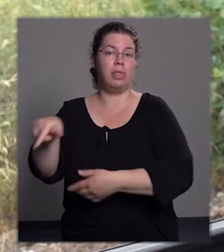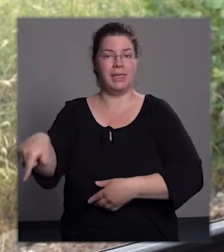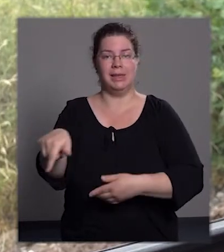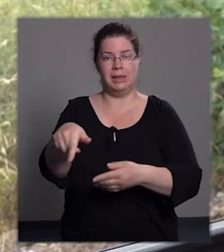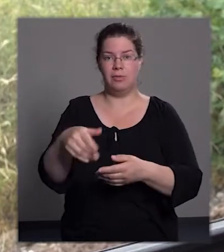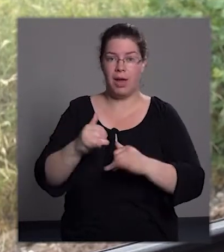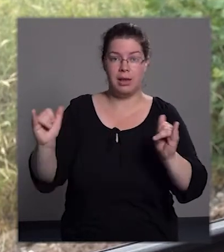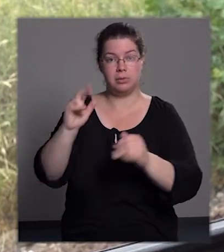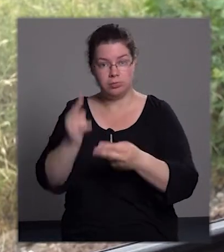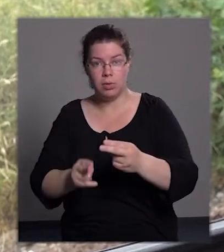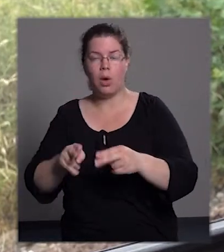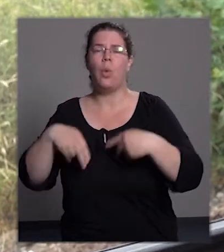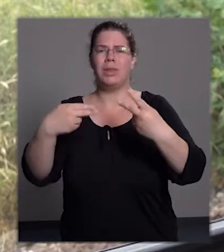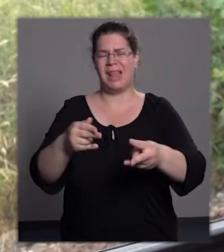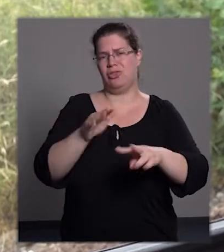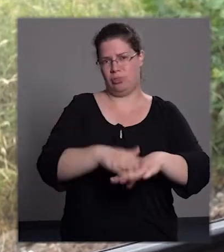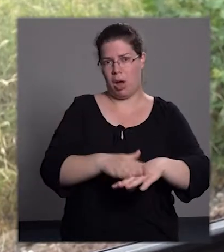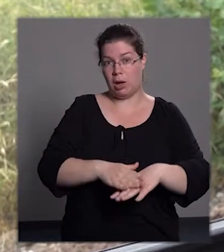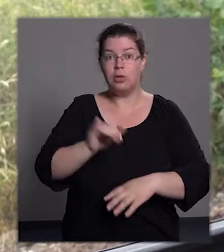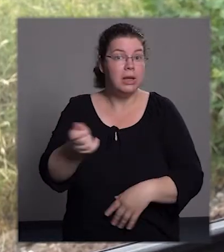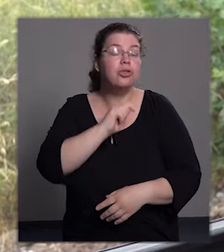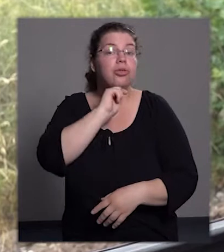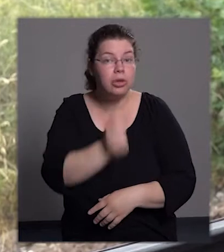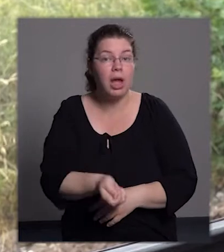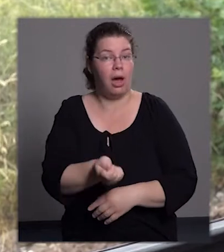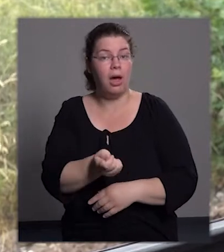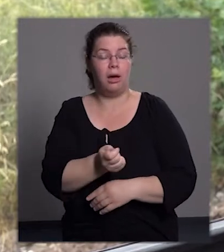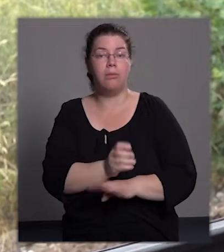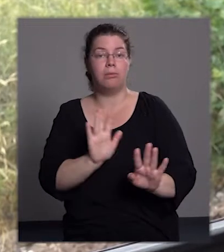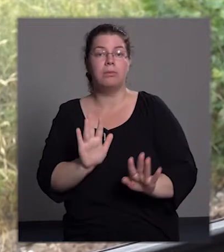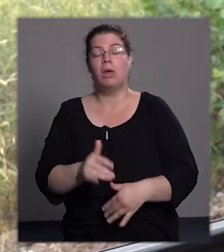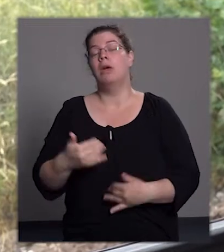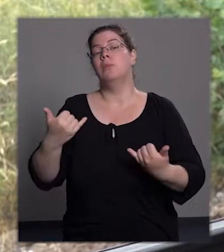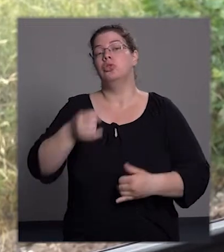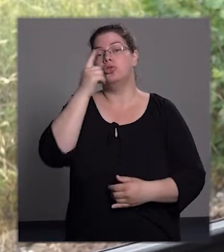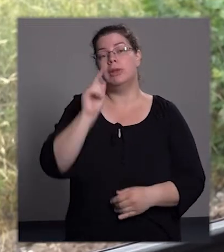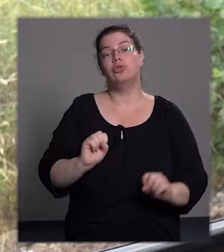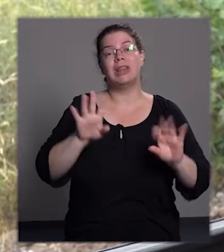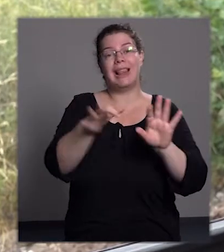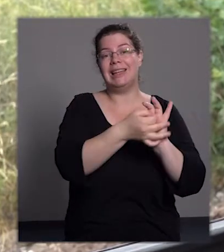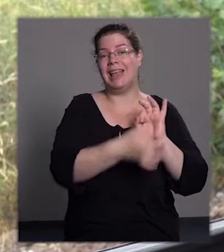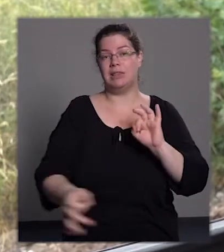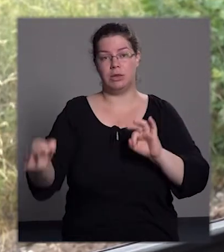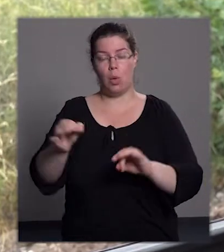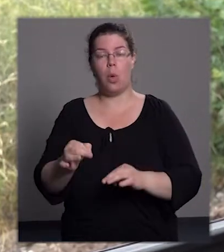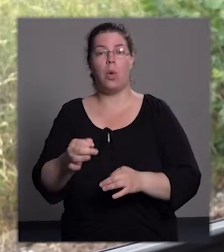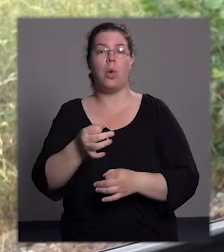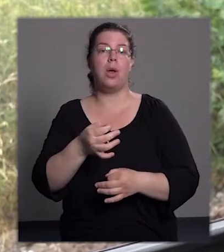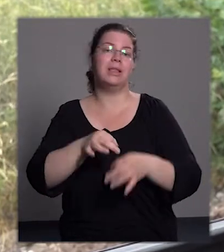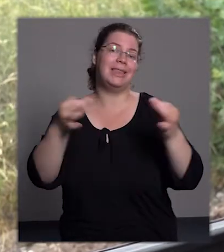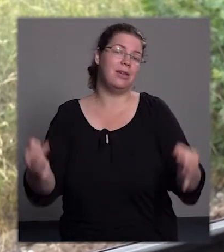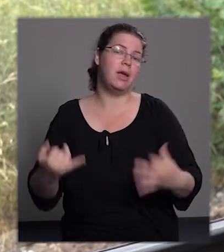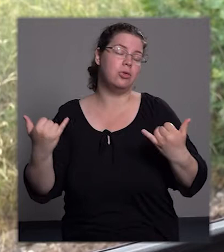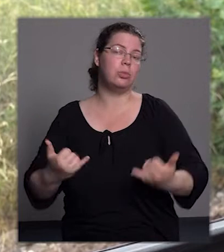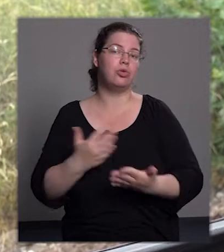vonat, és sikerrel jártunk. Tehát most június 19-től nyilvános az új, most